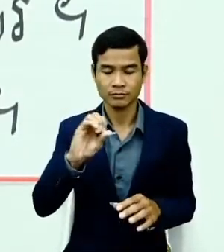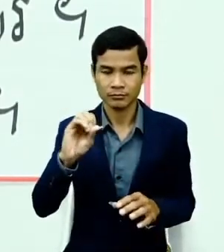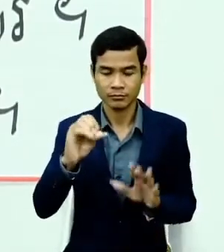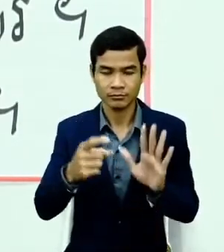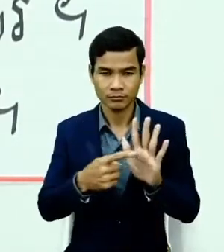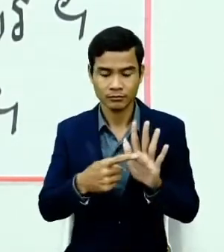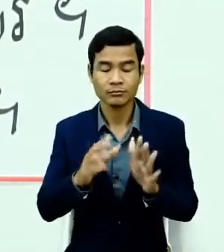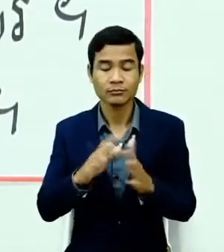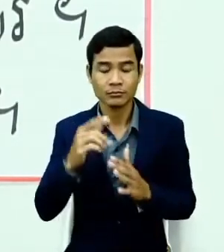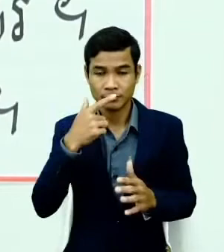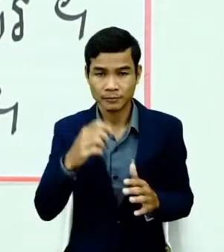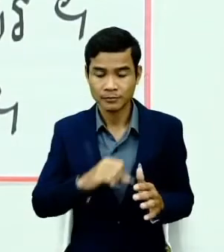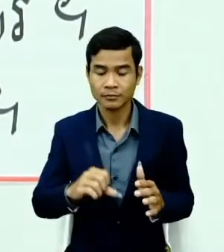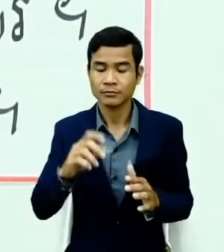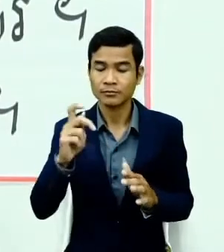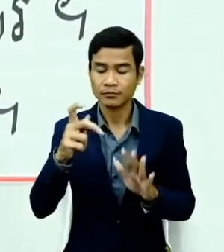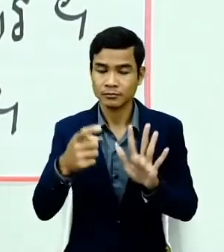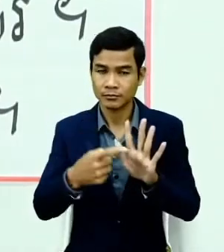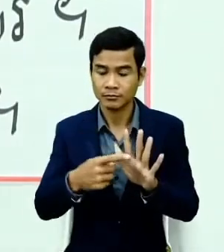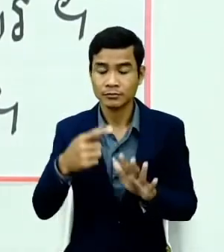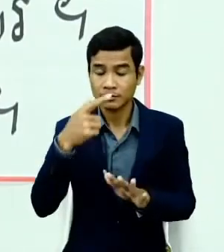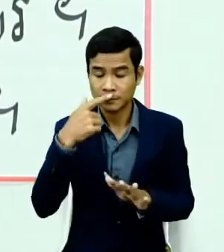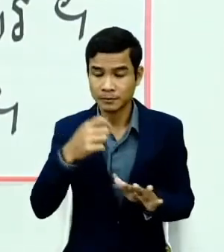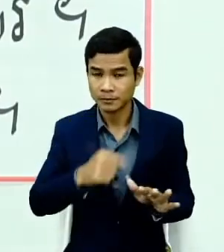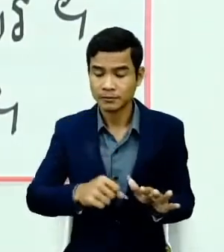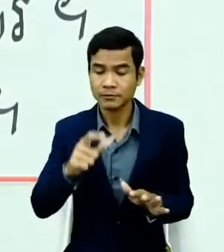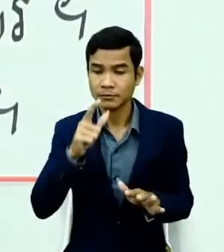គឺជាជីតា